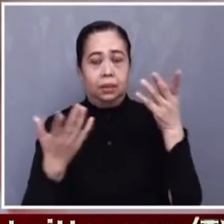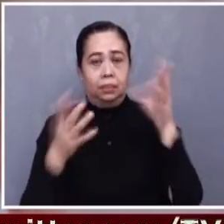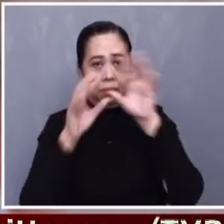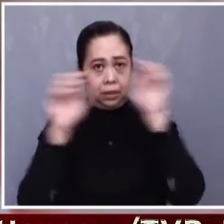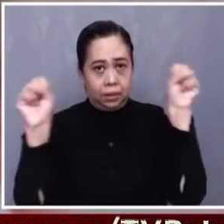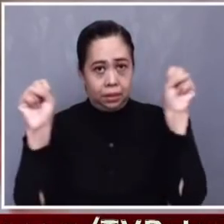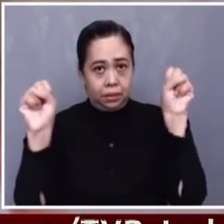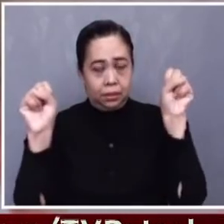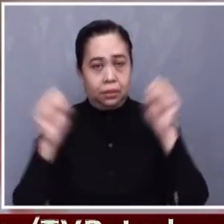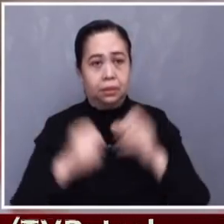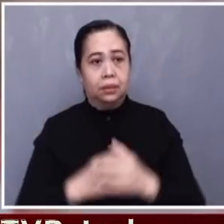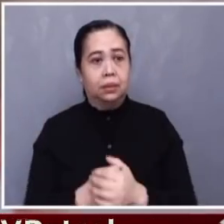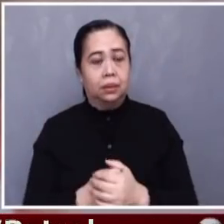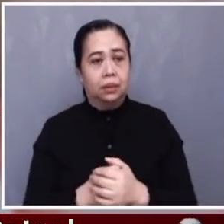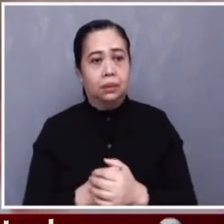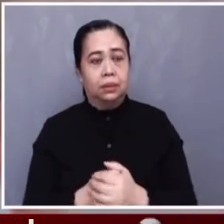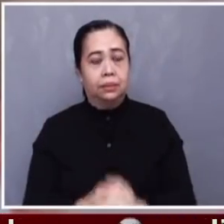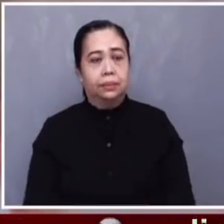ay